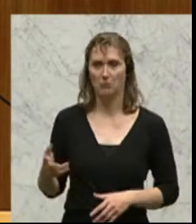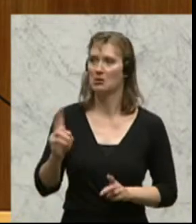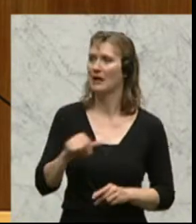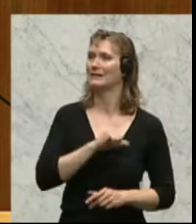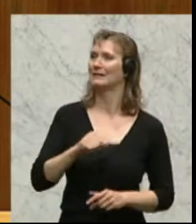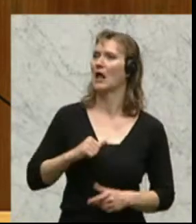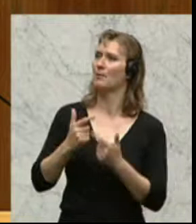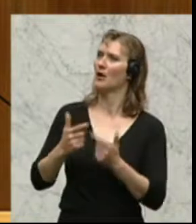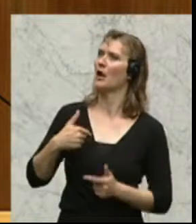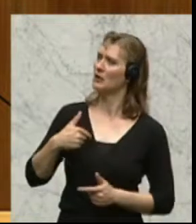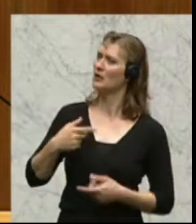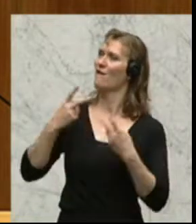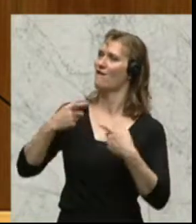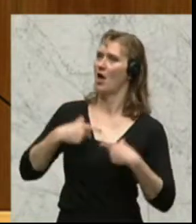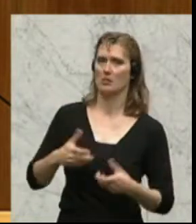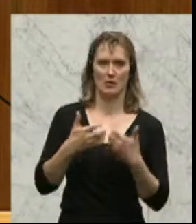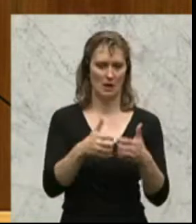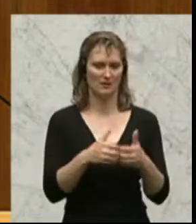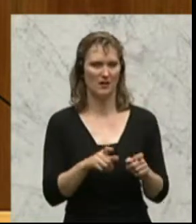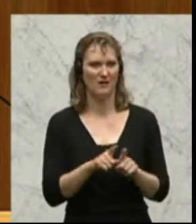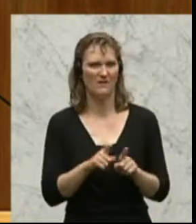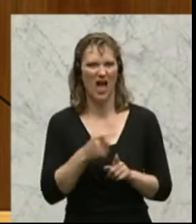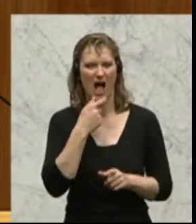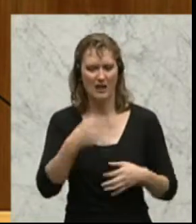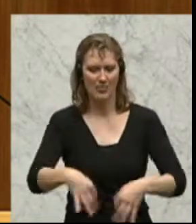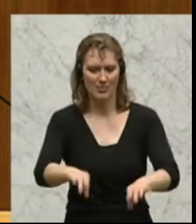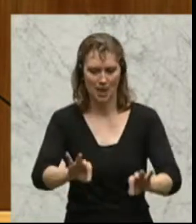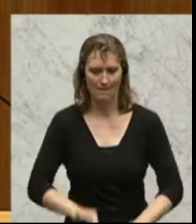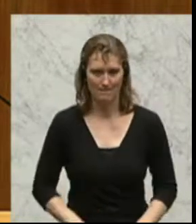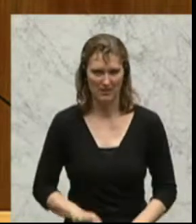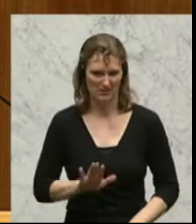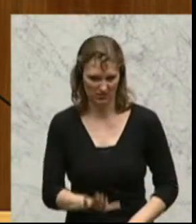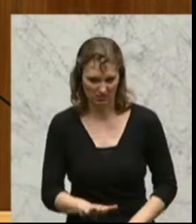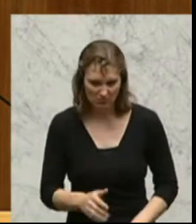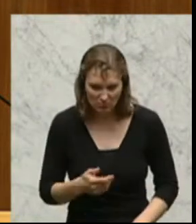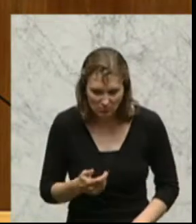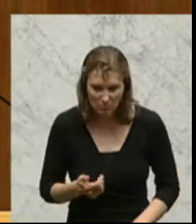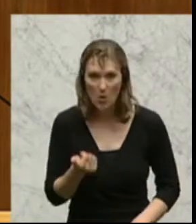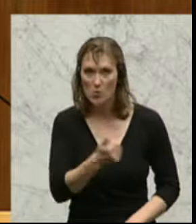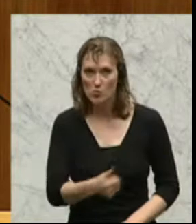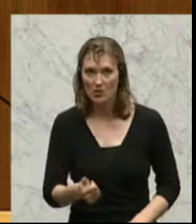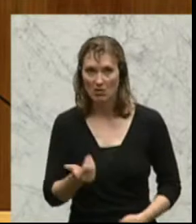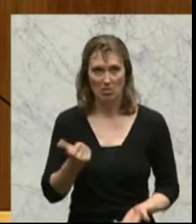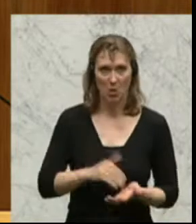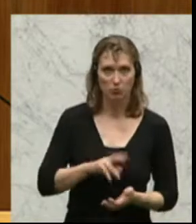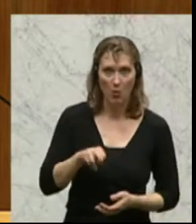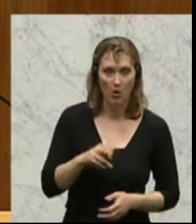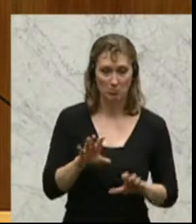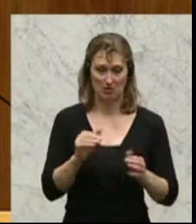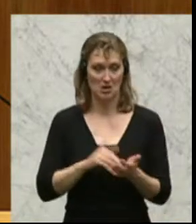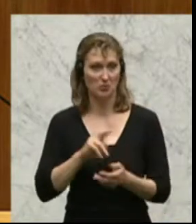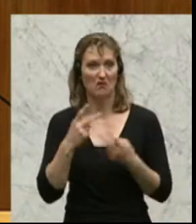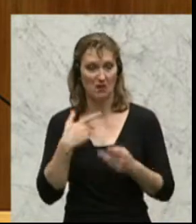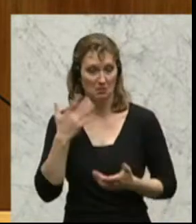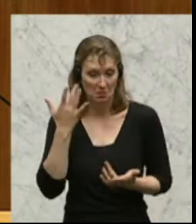ist. Also der alte Perserteppich, ist der jetzt 100 Euro wert, 1.000 Euro, 10.000 Euro? Und wie ist das